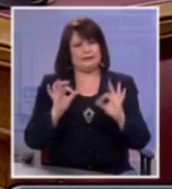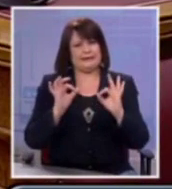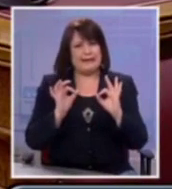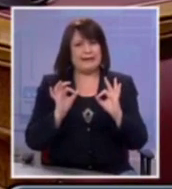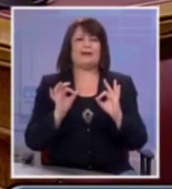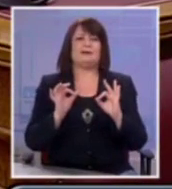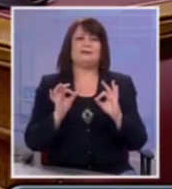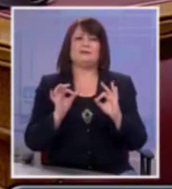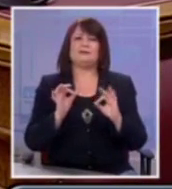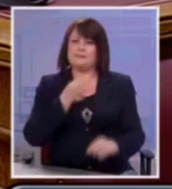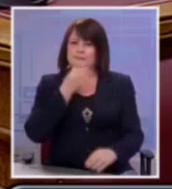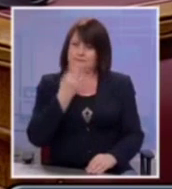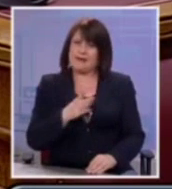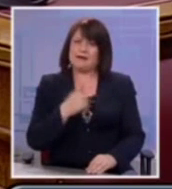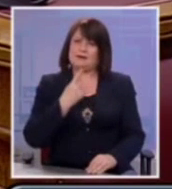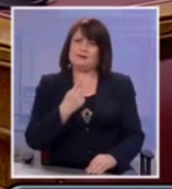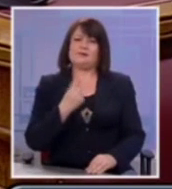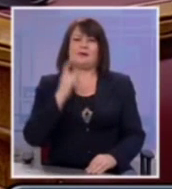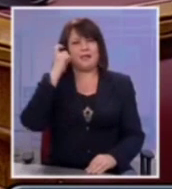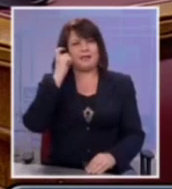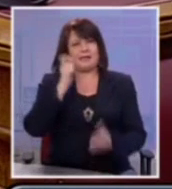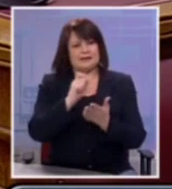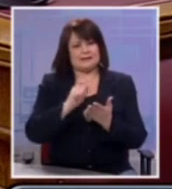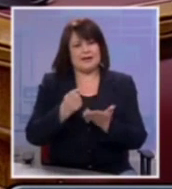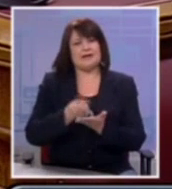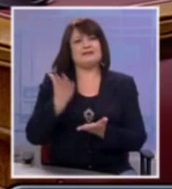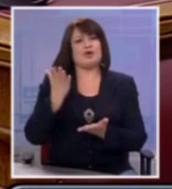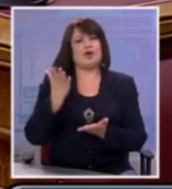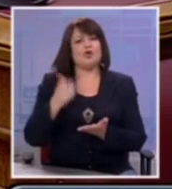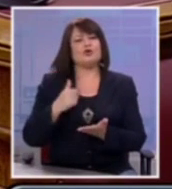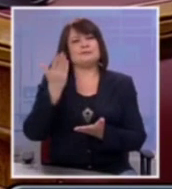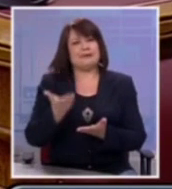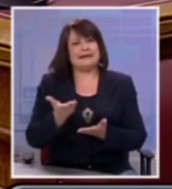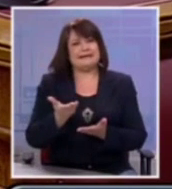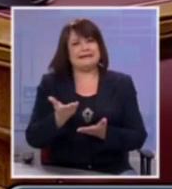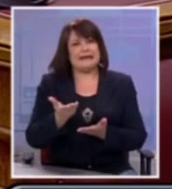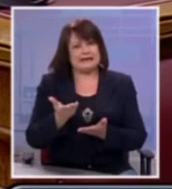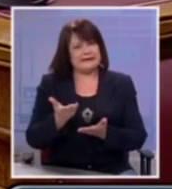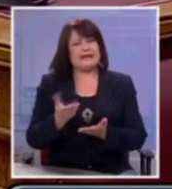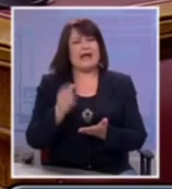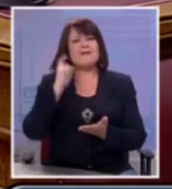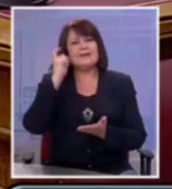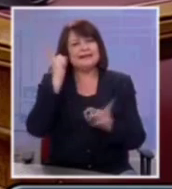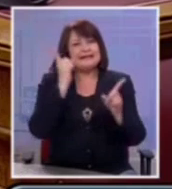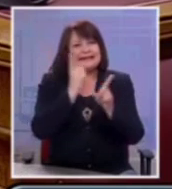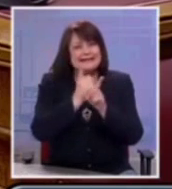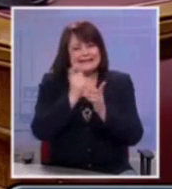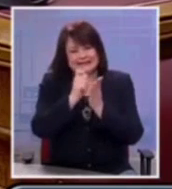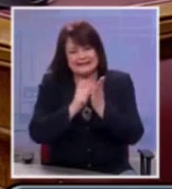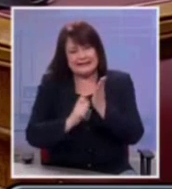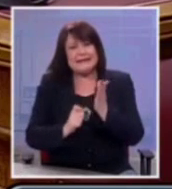όπως επισημαίνεται και στην έκθεση αξιολόγησης εκ των υστέρων, το Ex Post Evaluation of Exceptional